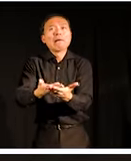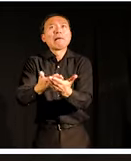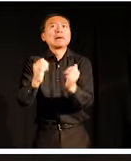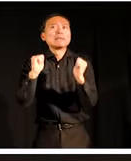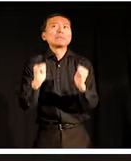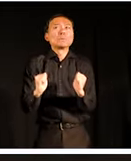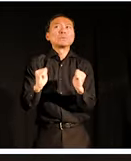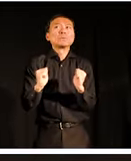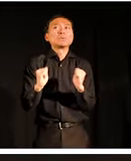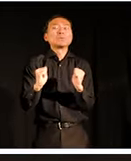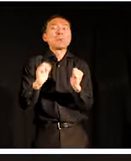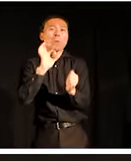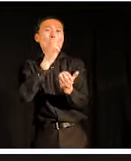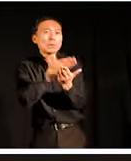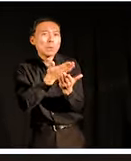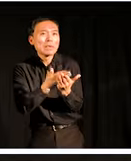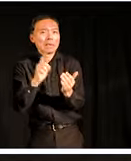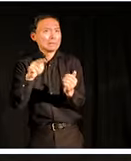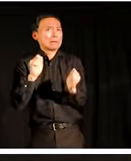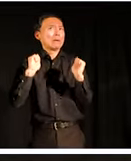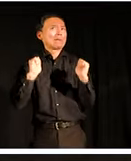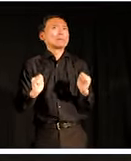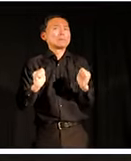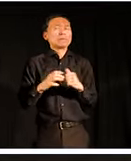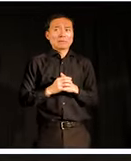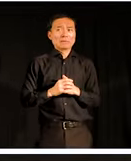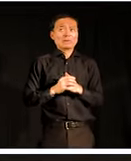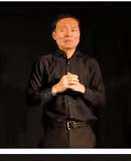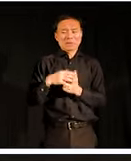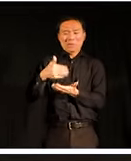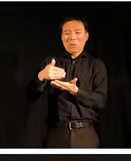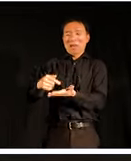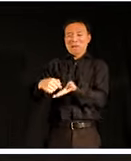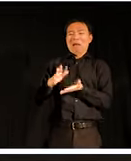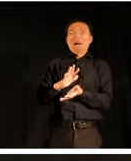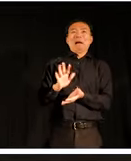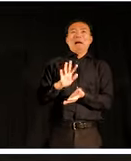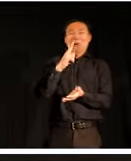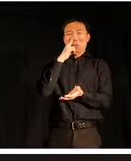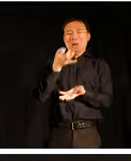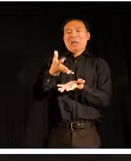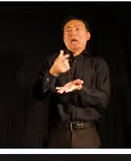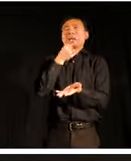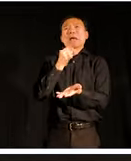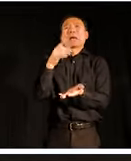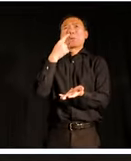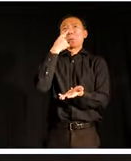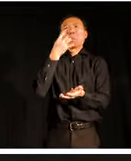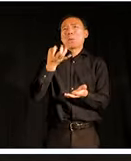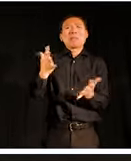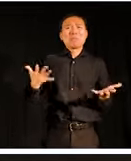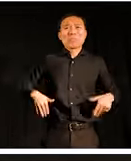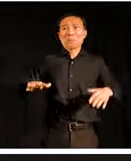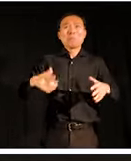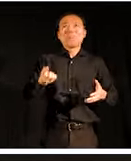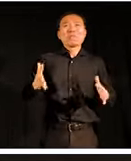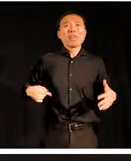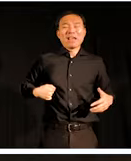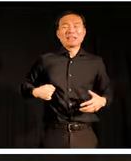てでああれ僕はバスてバス台しかないないっていう思いなあげたいんだけどあげられないっていうこのこの気持ちっていうのは